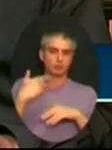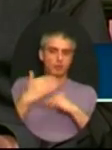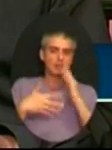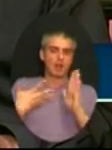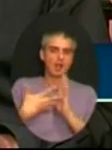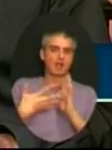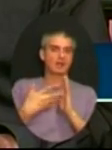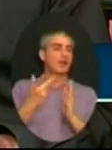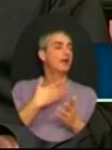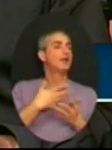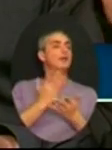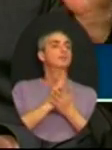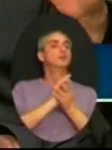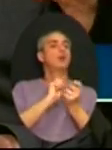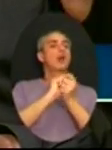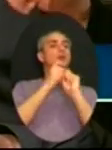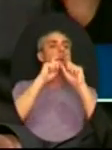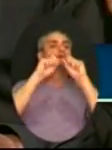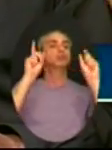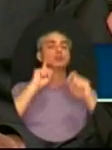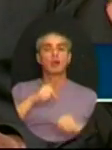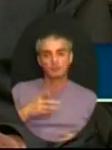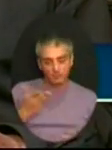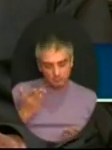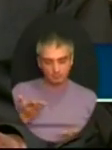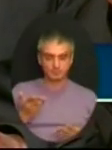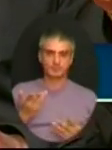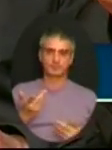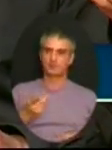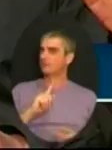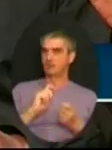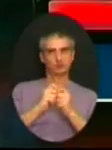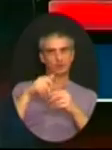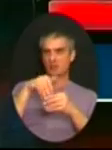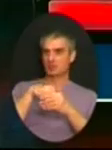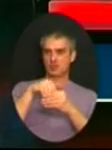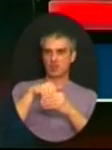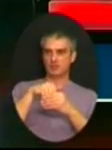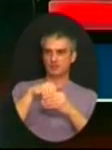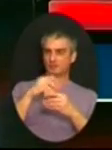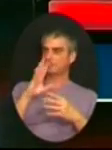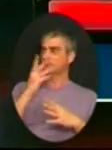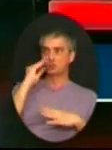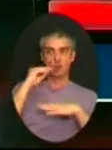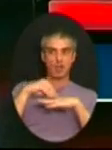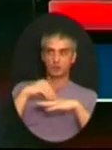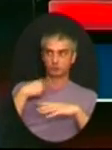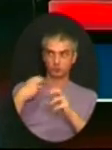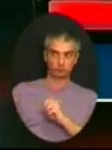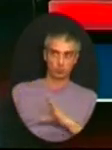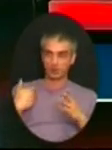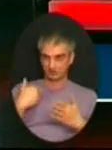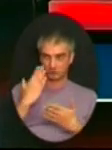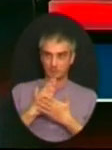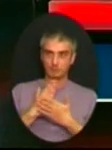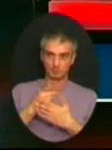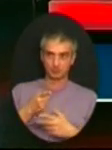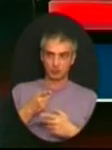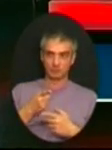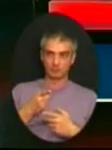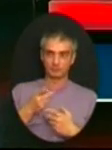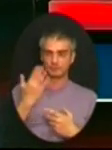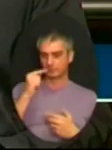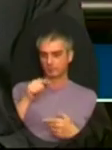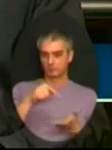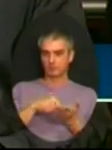ביקשו לשנות את כותרת. אז הכותרת השתנתה. או, ועכשיו, כל ההערות שלי, שנייה, כל ההערות שלי שהוא הוציא אותי בסוף החוצה,